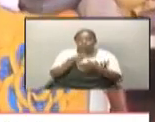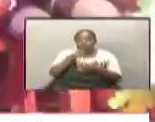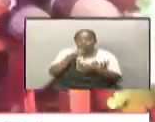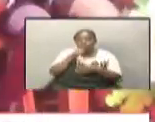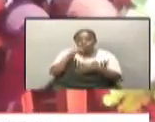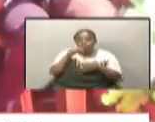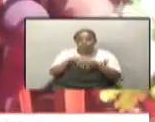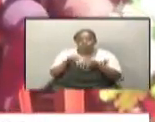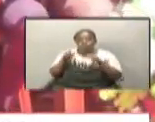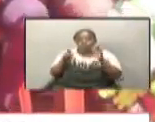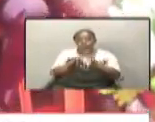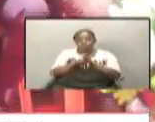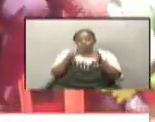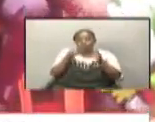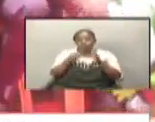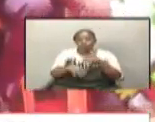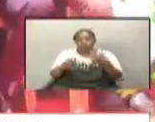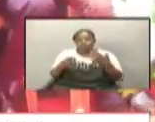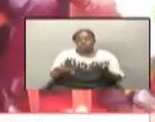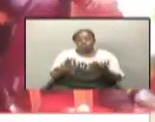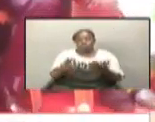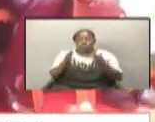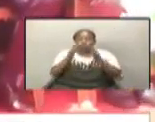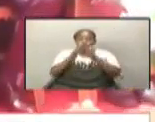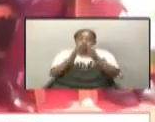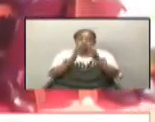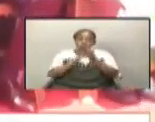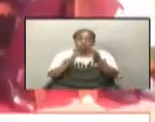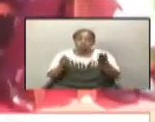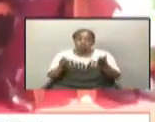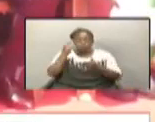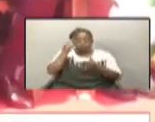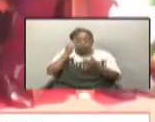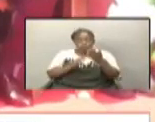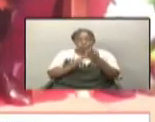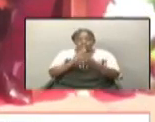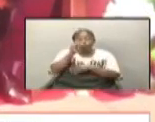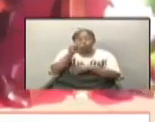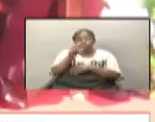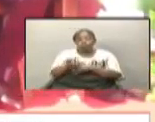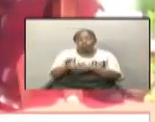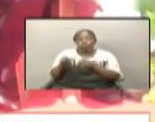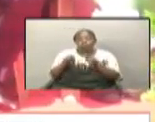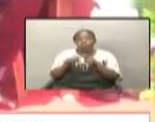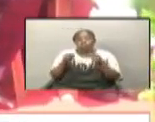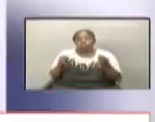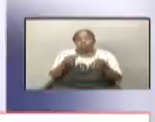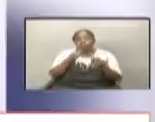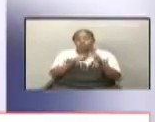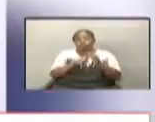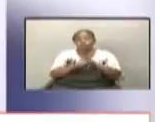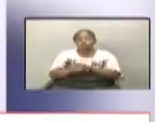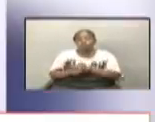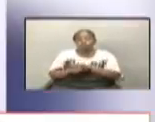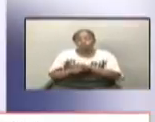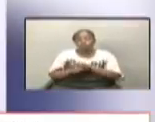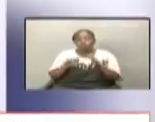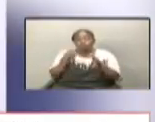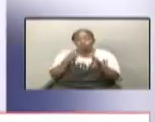mateka Yecha kulanyi senta matendeza wa miri Okuwiro mlaizi wede miri wa bonto Nukulu mitu wabanyi gilizi wa